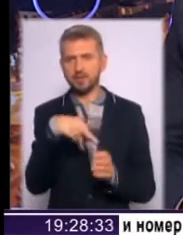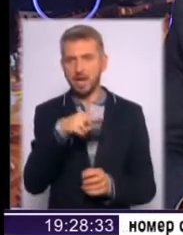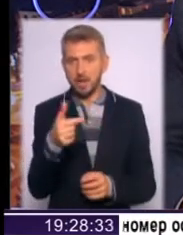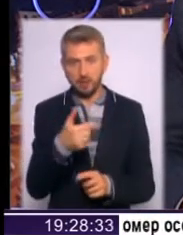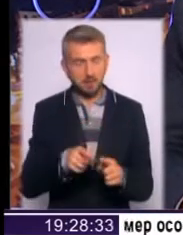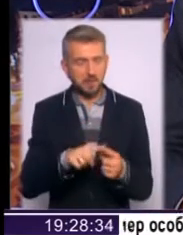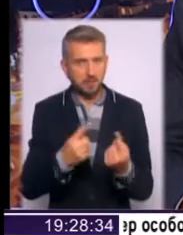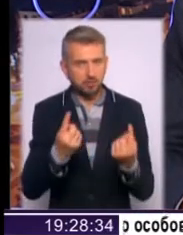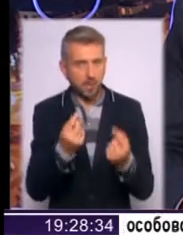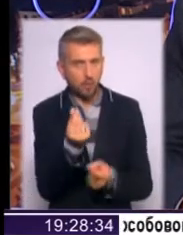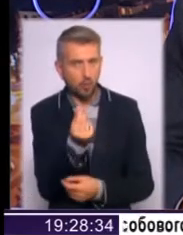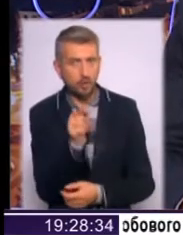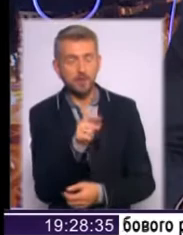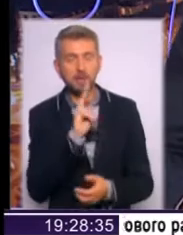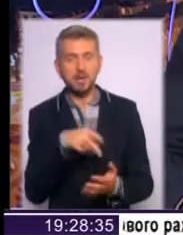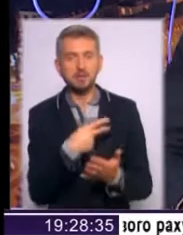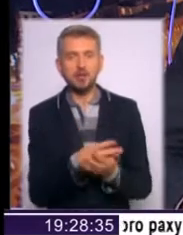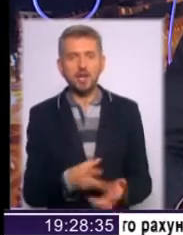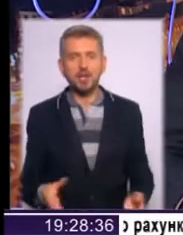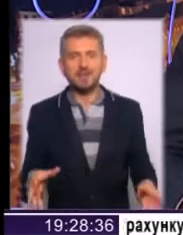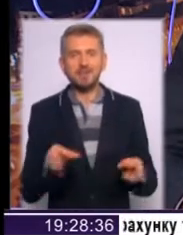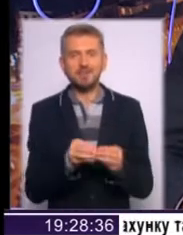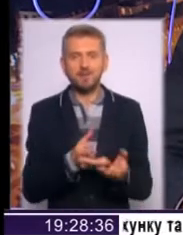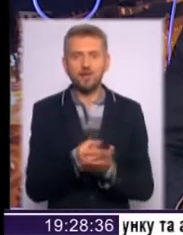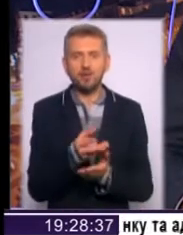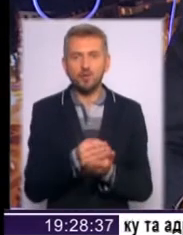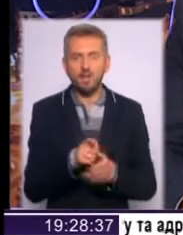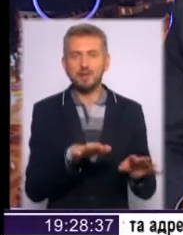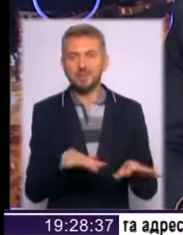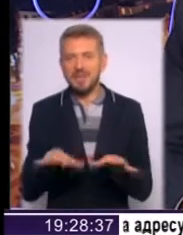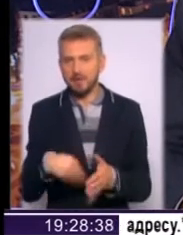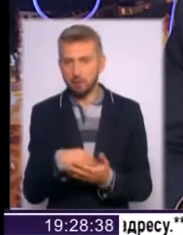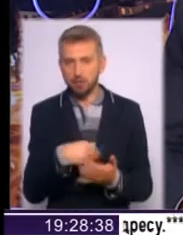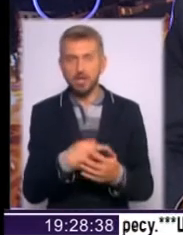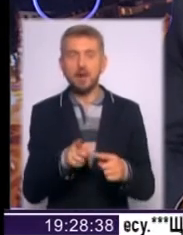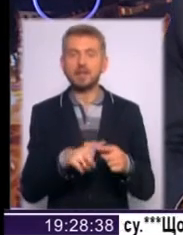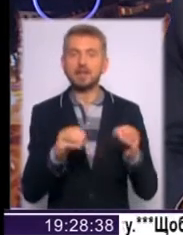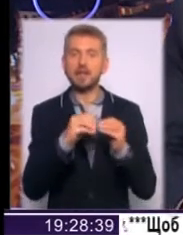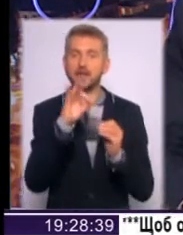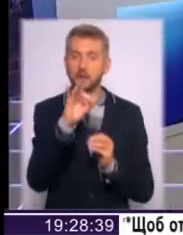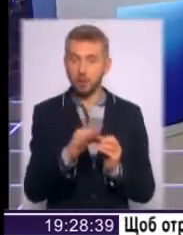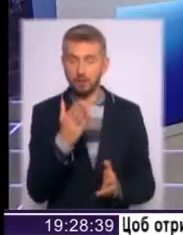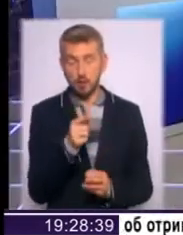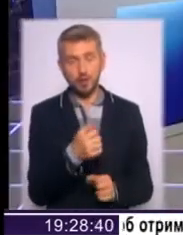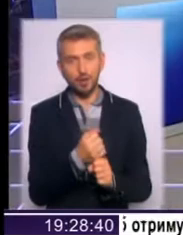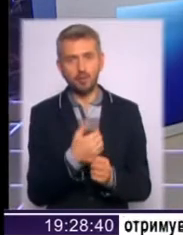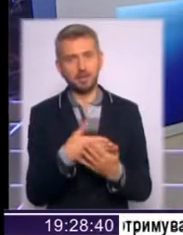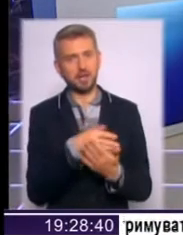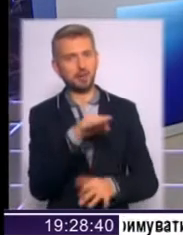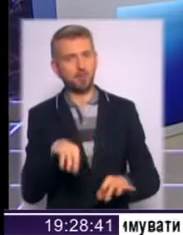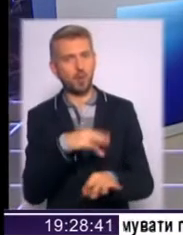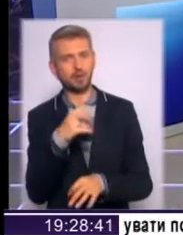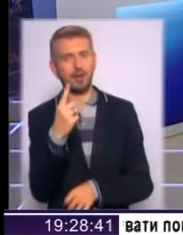шалені кошти. Він передбачає співфінансування з місцевих бюджетів, а це 10%. Тобто, якщо ти робиш, наприклад, проєкт на